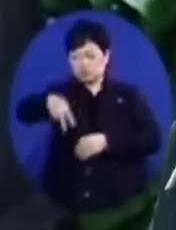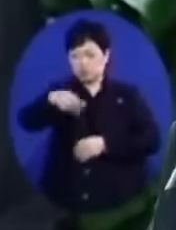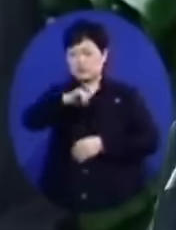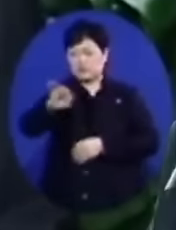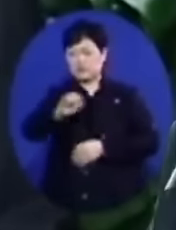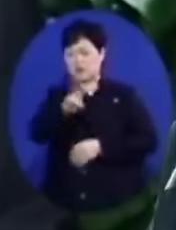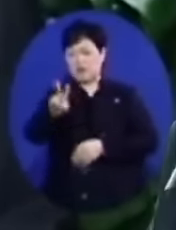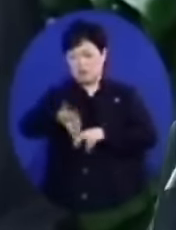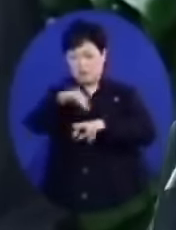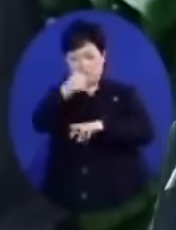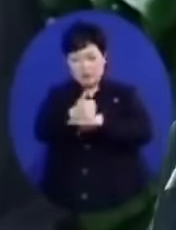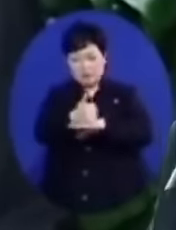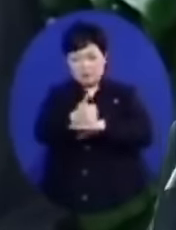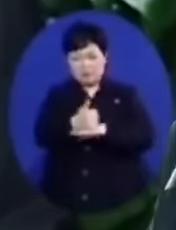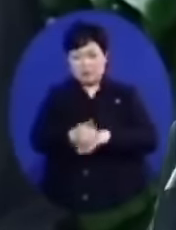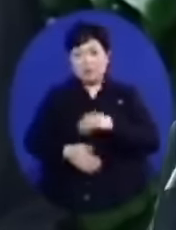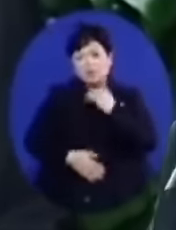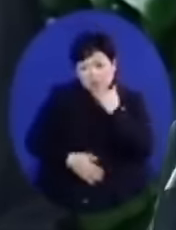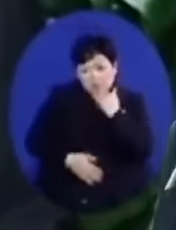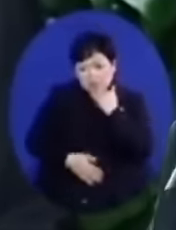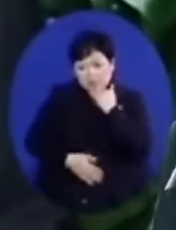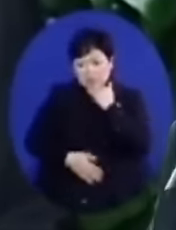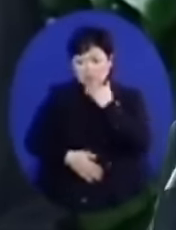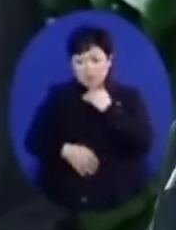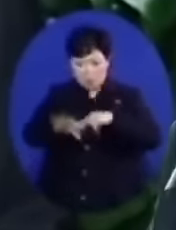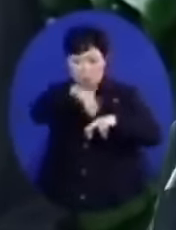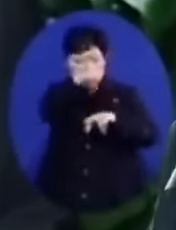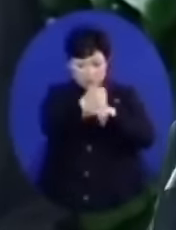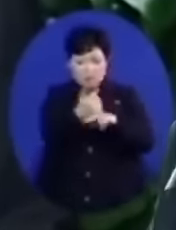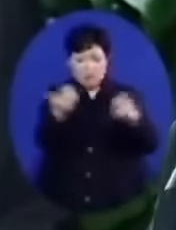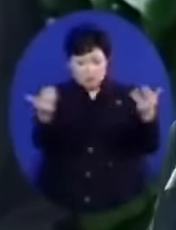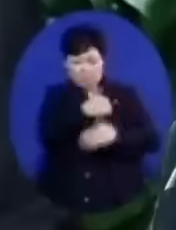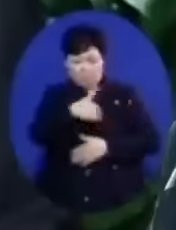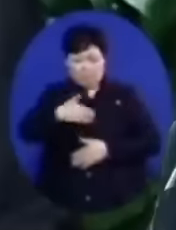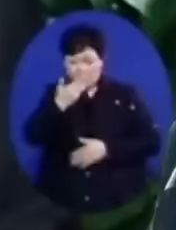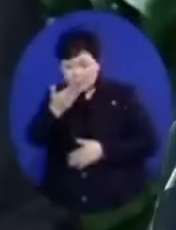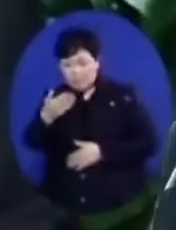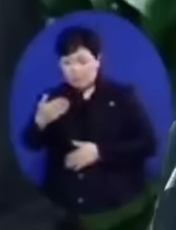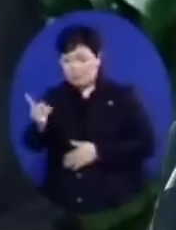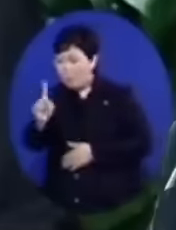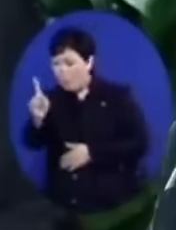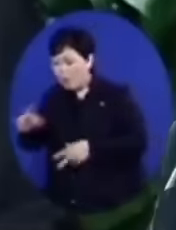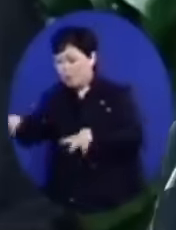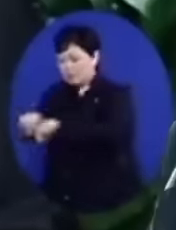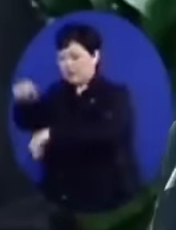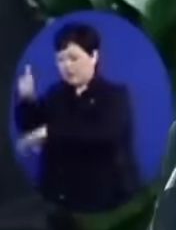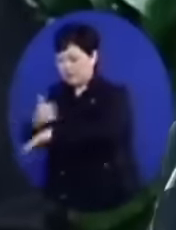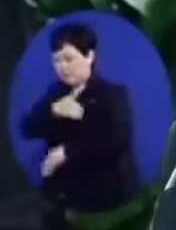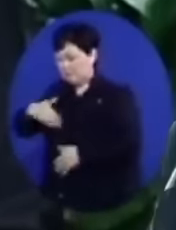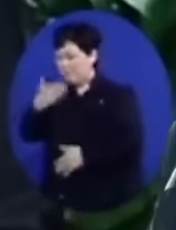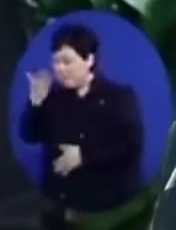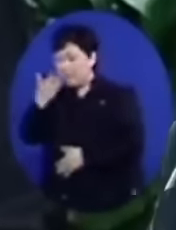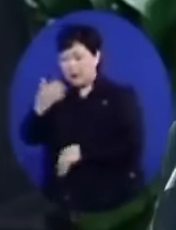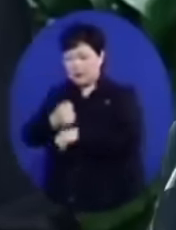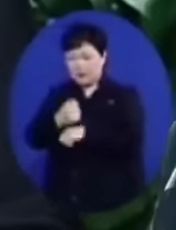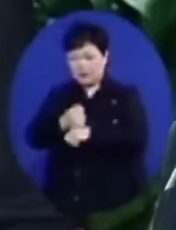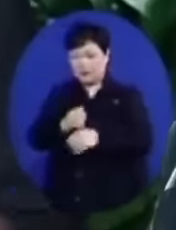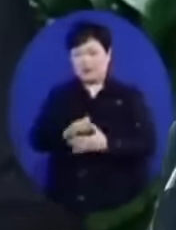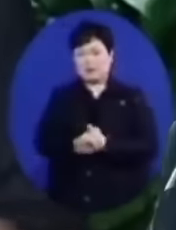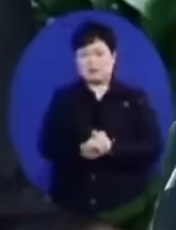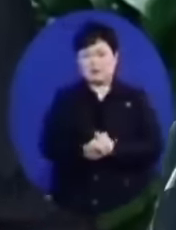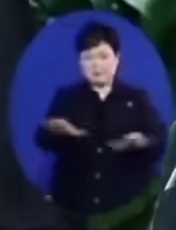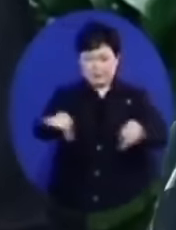기다려서 하나님이 정하신 직분을 대해야지, 하나님 원치 않은 직분을 저희가 행했었습니다. 성전에 들어가서